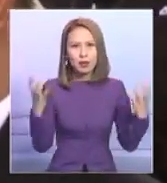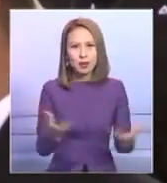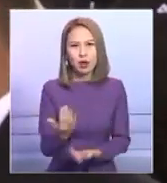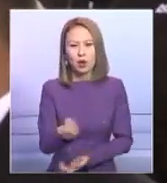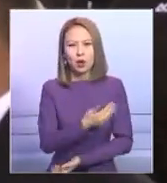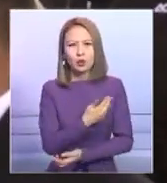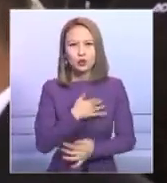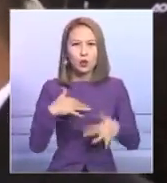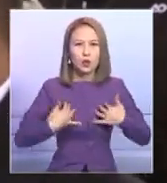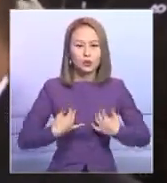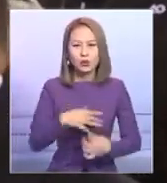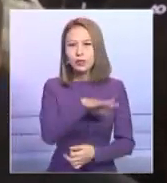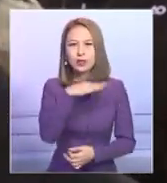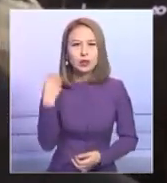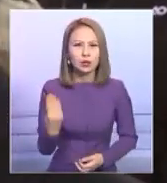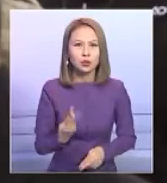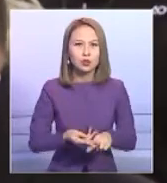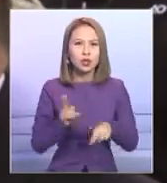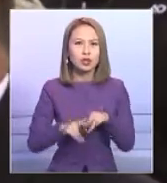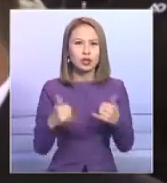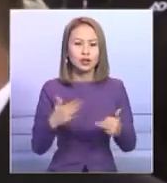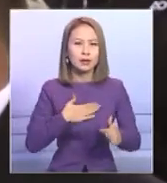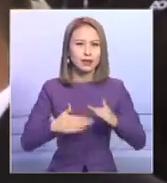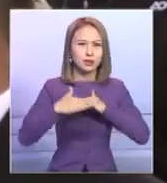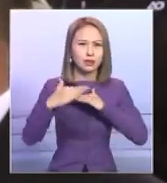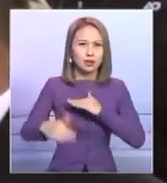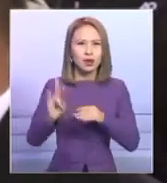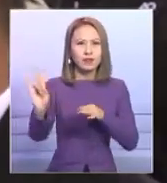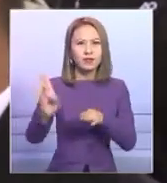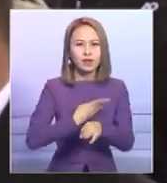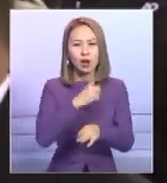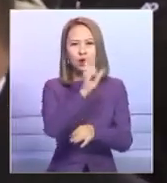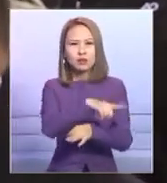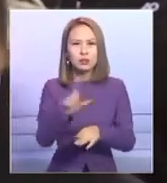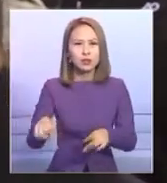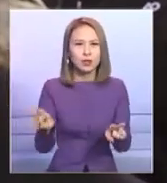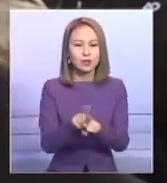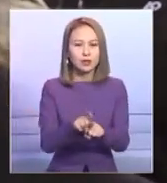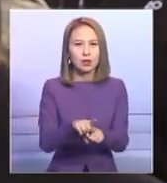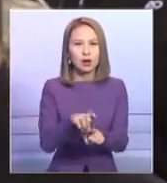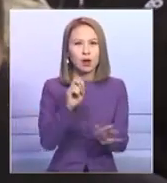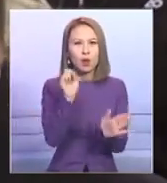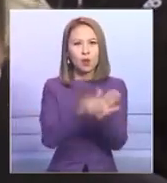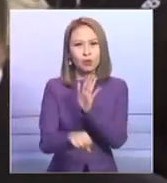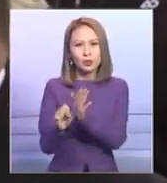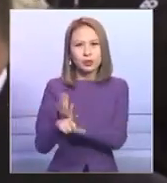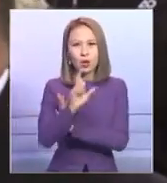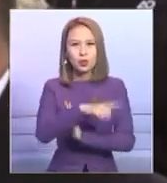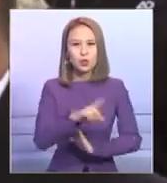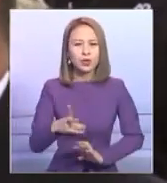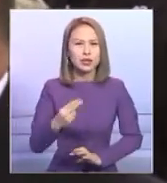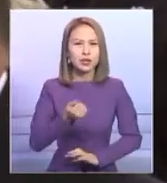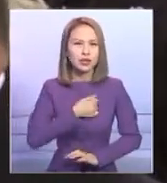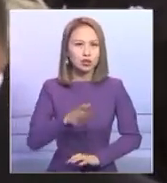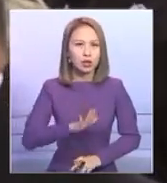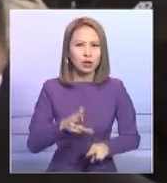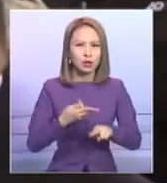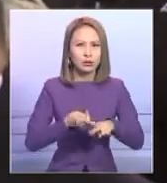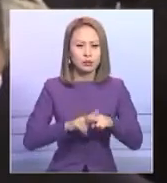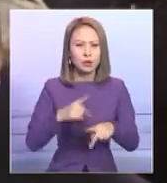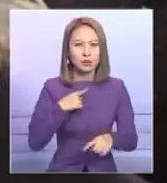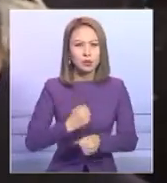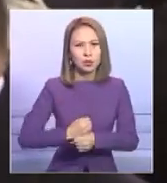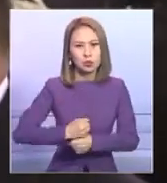туугантуустардын кайгы жамылганын каламайбыз. Отанымызга опасыздык жасагандар менен адам өмүрүн кыйган жендеттердин бул аяусуз аракеттерин